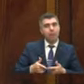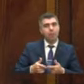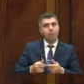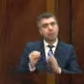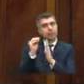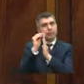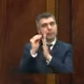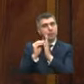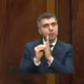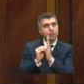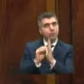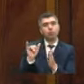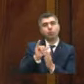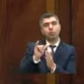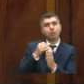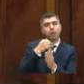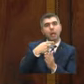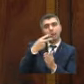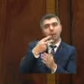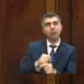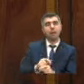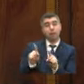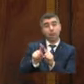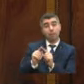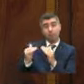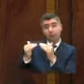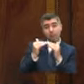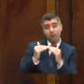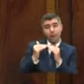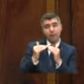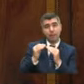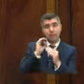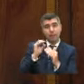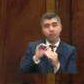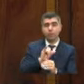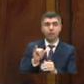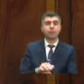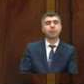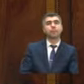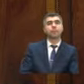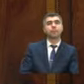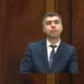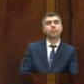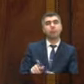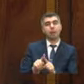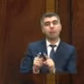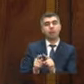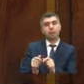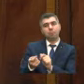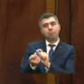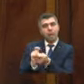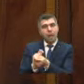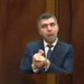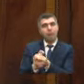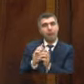دابا إذن هناك كلام آخر خارج النص فيما يخص الأولويات، مراجعة أولويات البرنامج الحكومي، بغيت